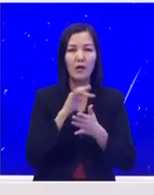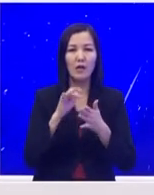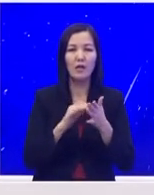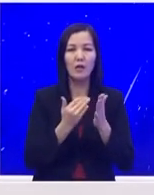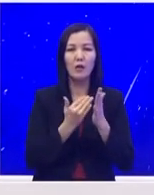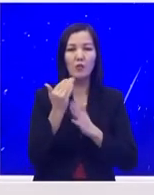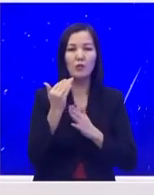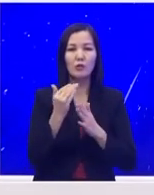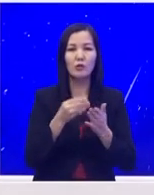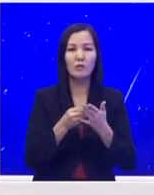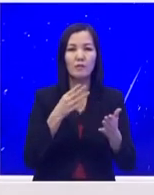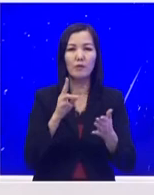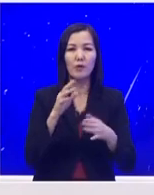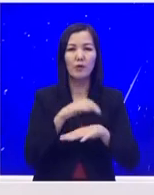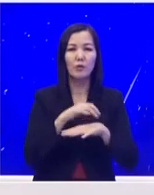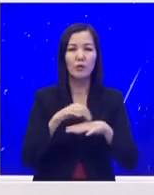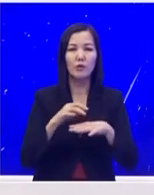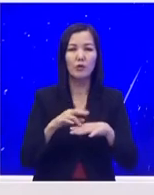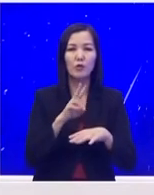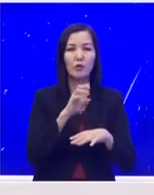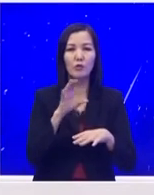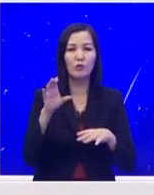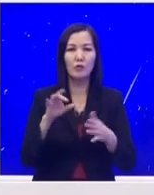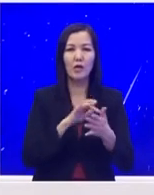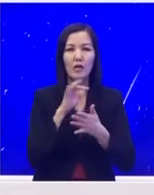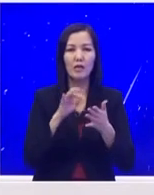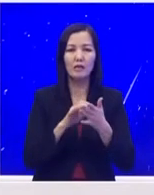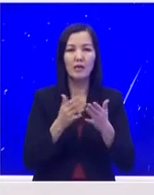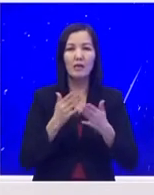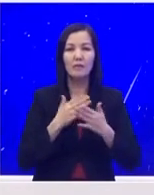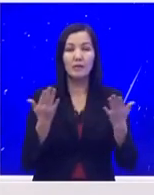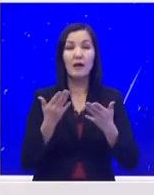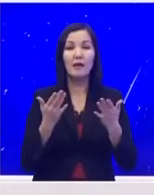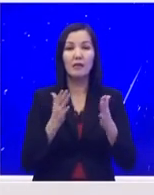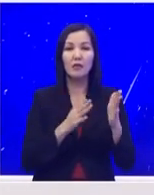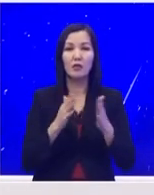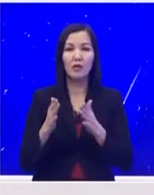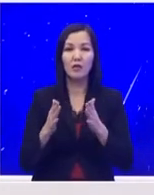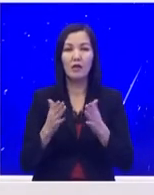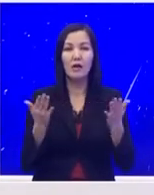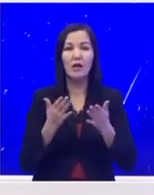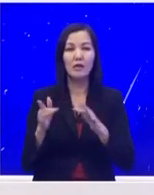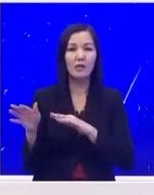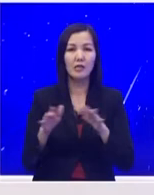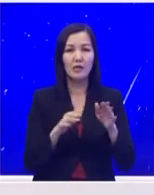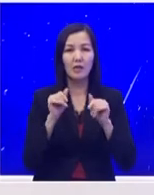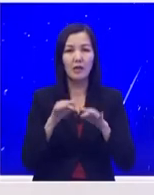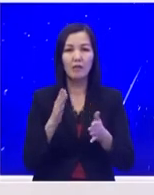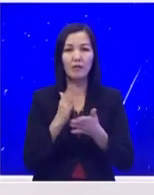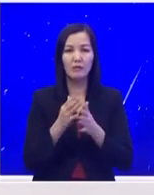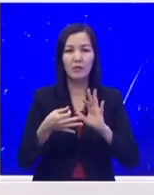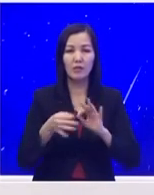өсім Көкшетау, Нұрсұлтан шаһарларында байқалады. Бізде жағдай қалай? Баға тұрақтылығын сақтау үшін қандай шаралар қабылданып